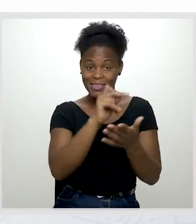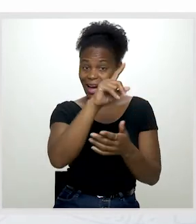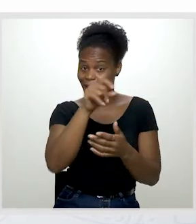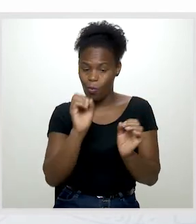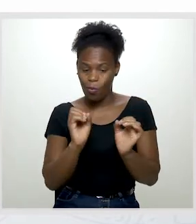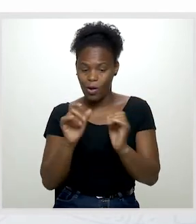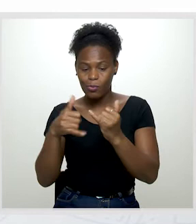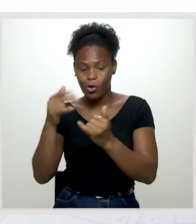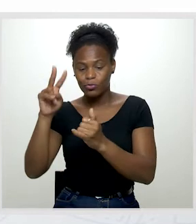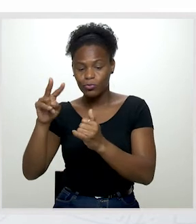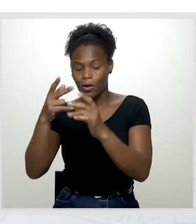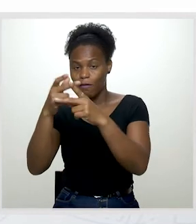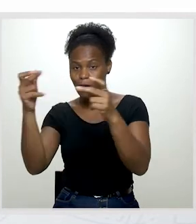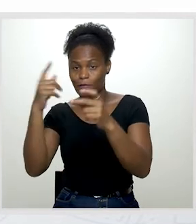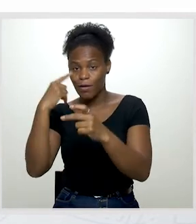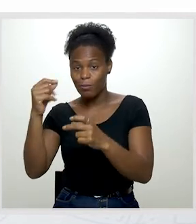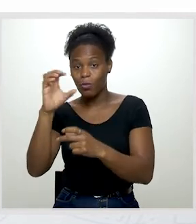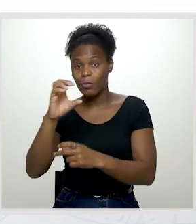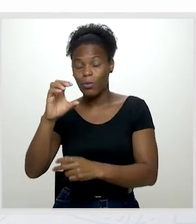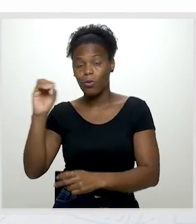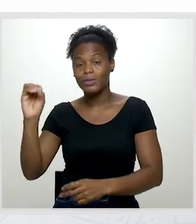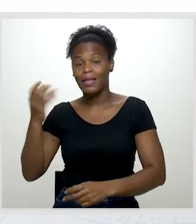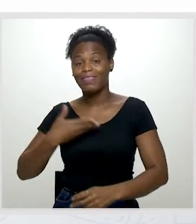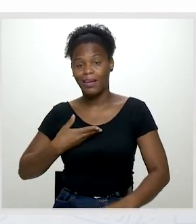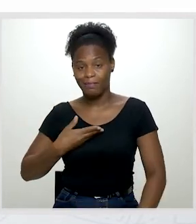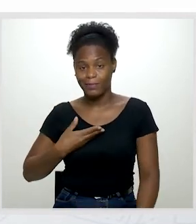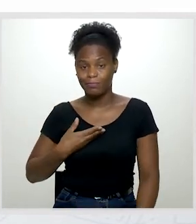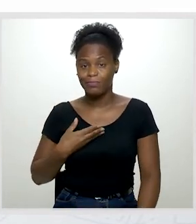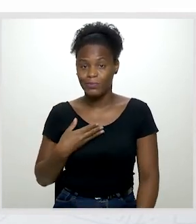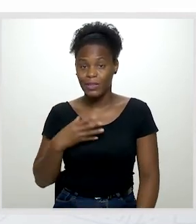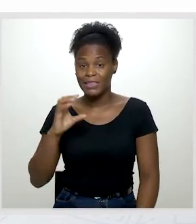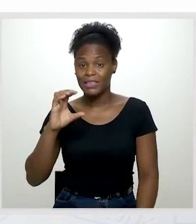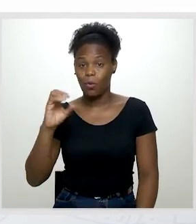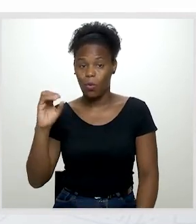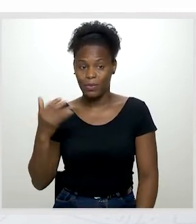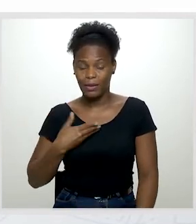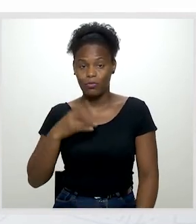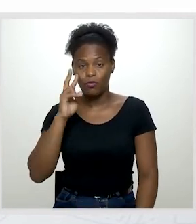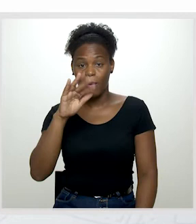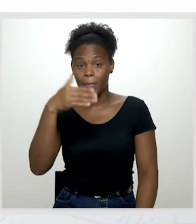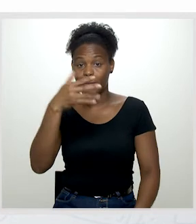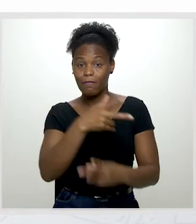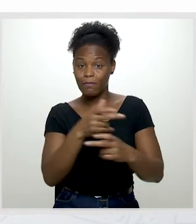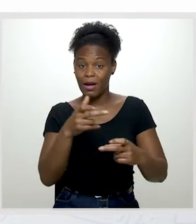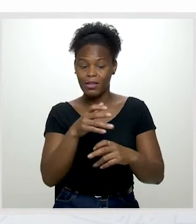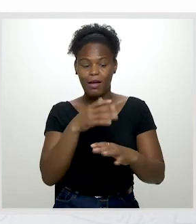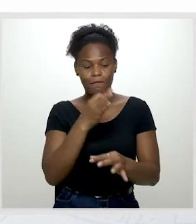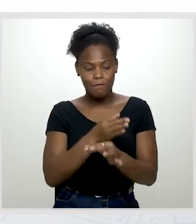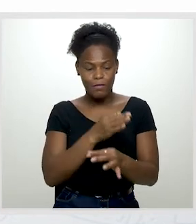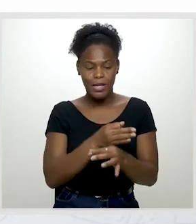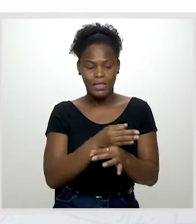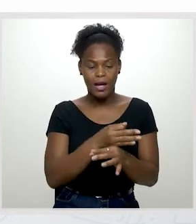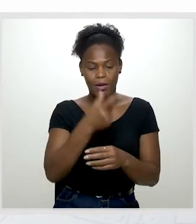colonne, complément d'objet direct. Ça veut dire quoi? Regarde la première phrase. On fête Halloween depuis